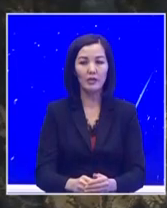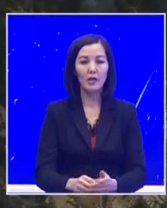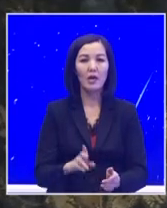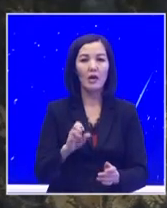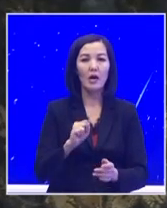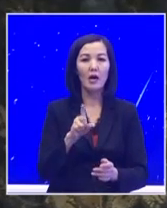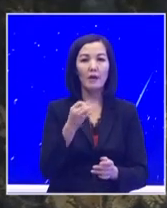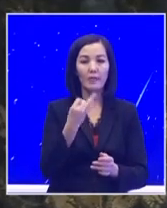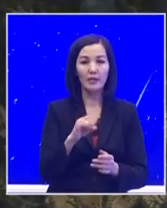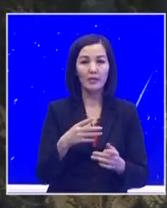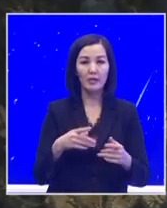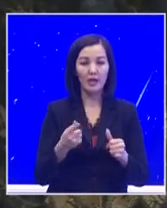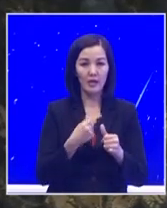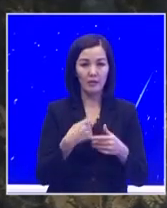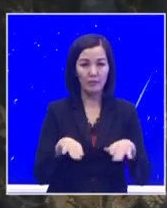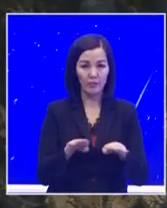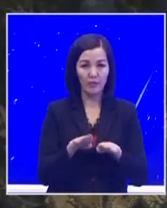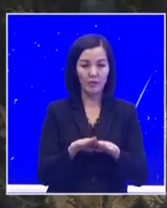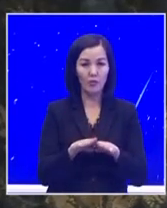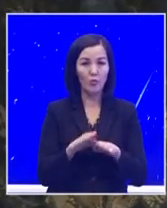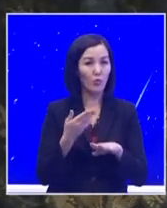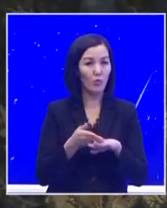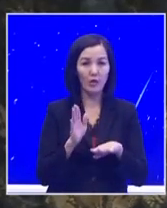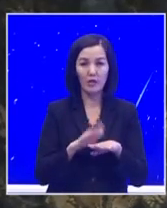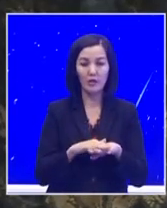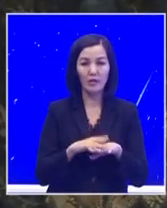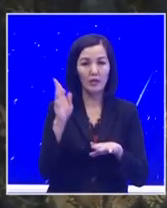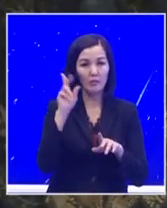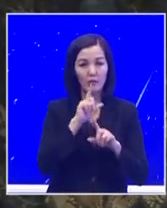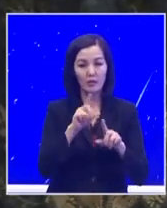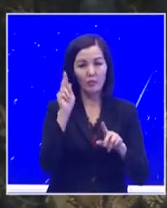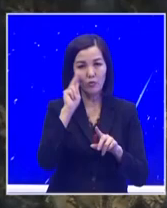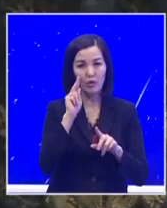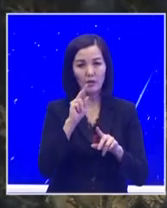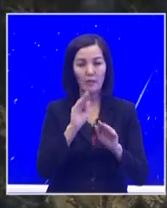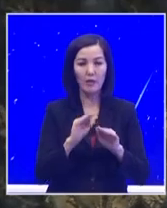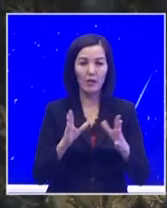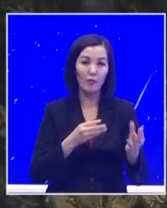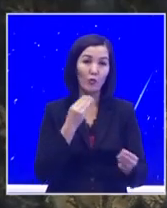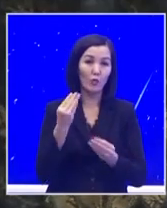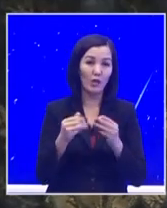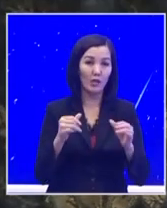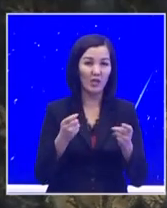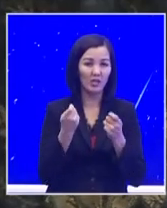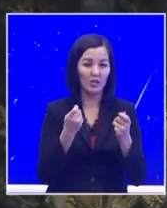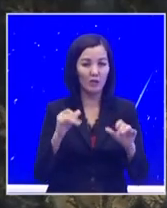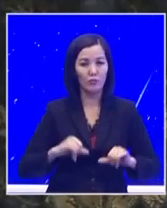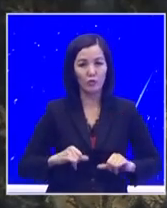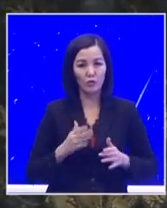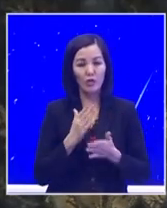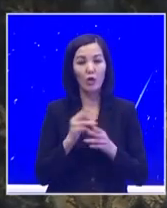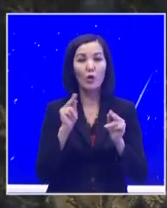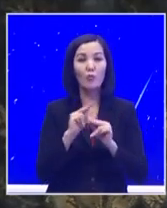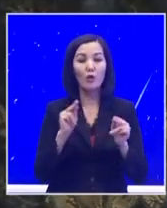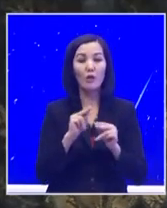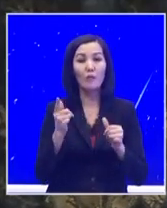атын арқалаған ой емес. Мектеп қабырғасында жүргенде, балармен ойнағанда, кішкене бұзықты жасық болсаң, мұғалімдер атың